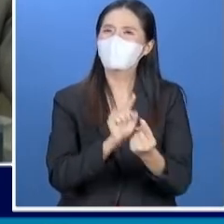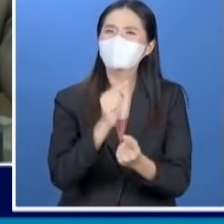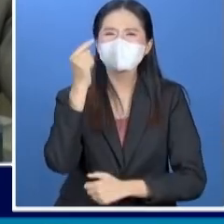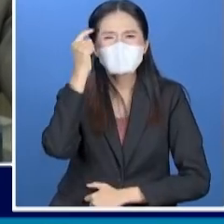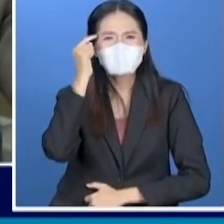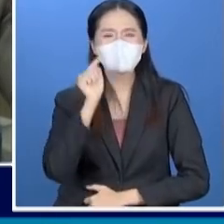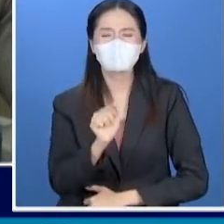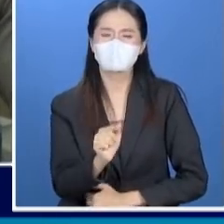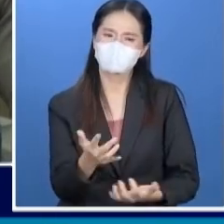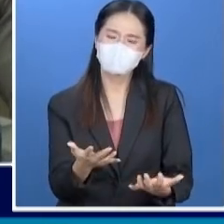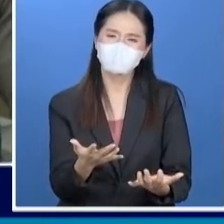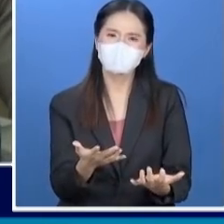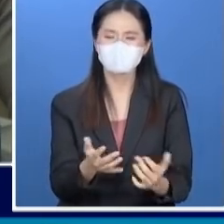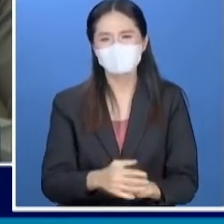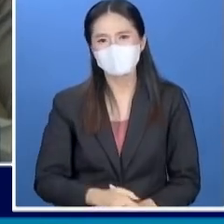าก